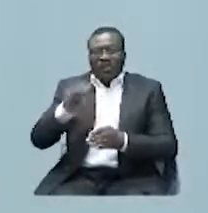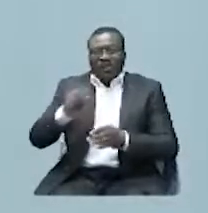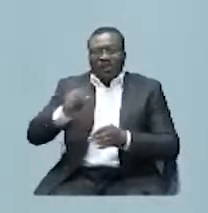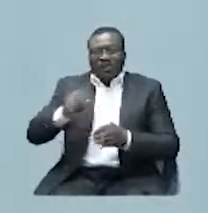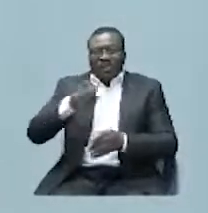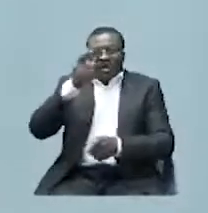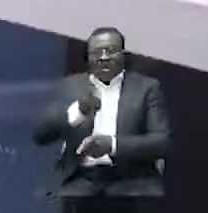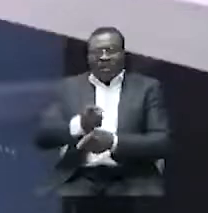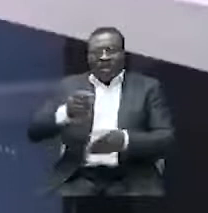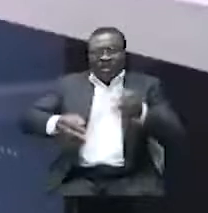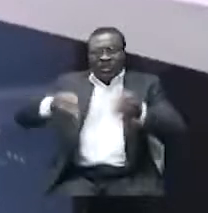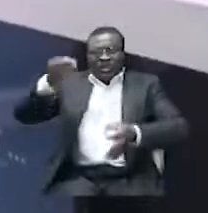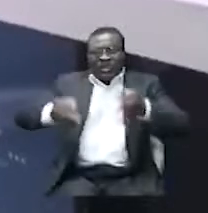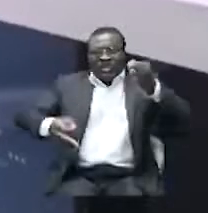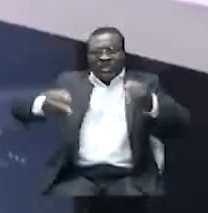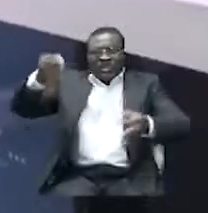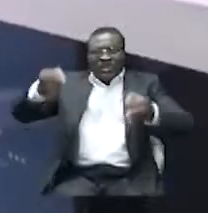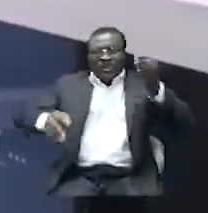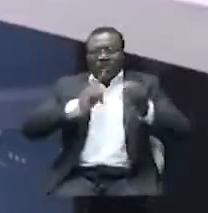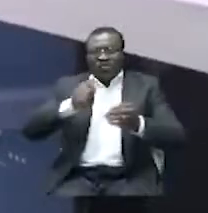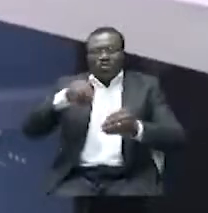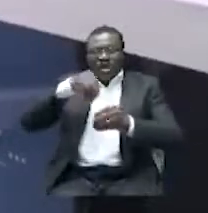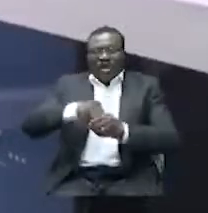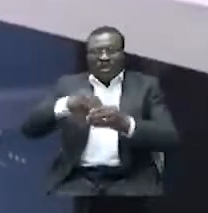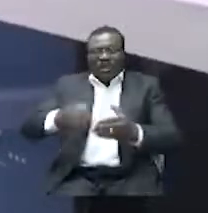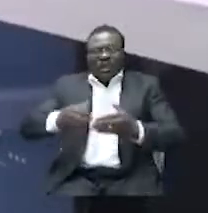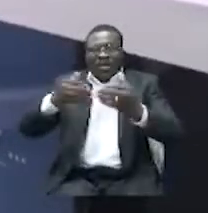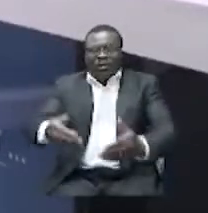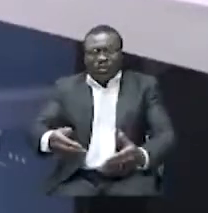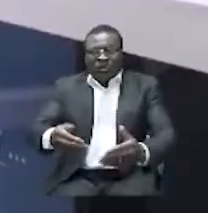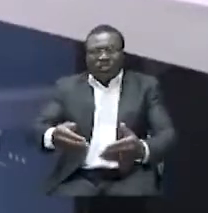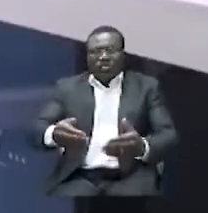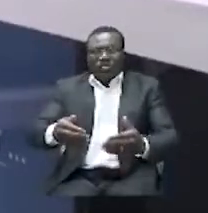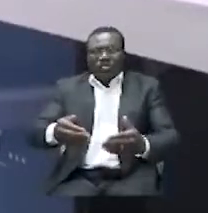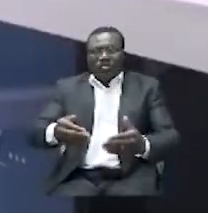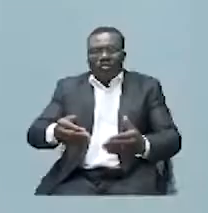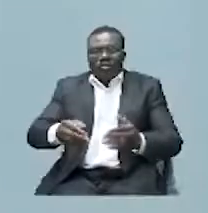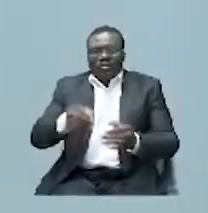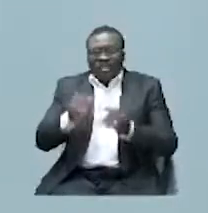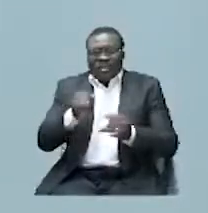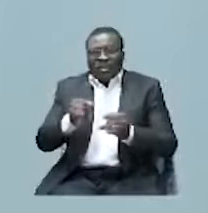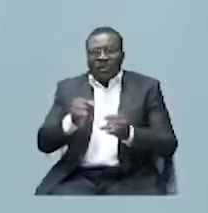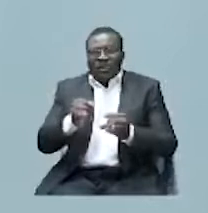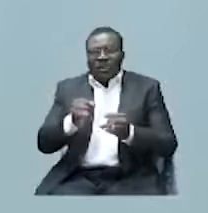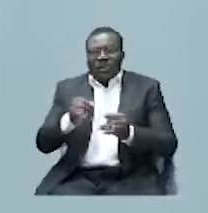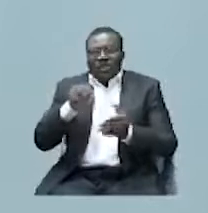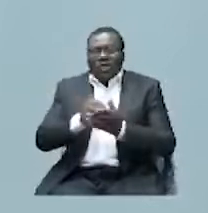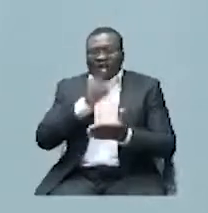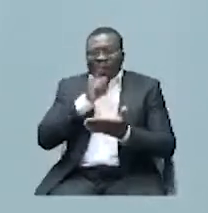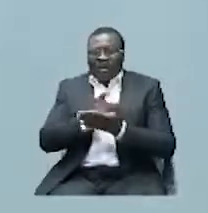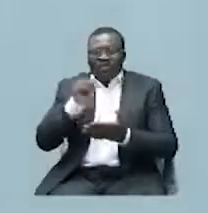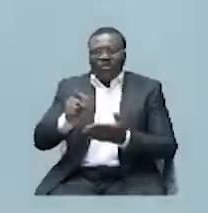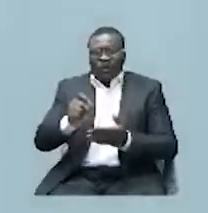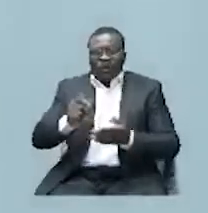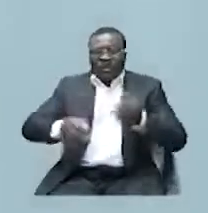la justice soit à la botte, soumise au pouvoir exécutif, si on affirme que c'est un